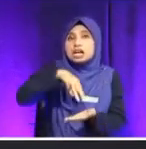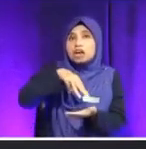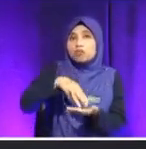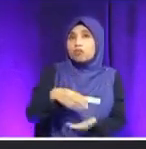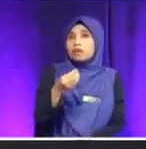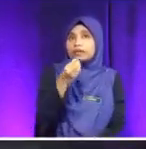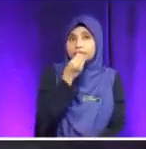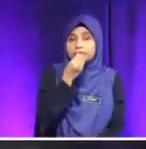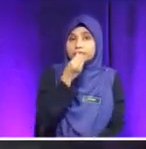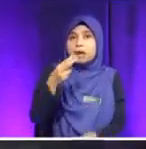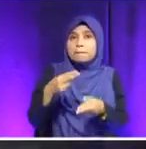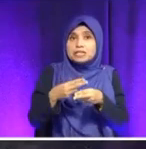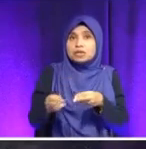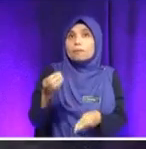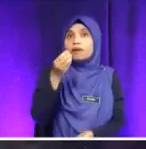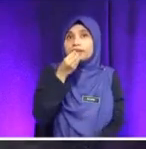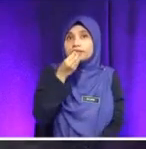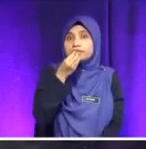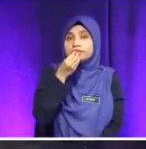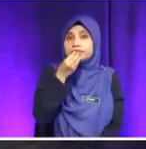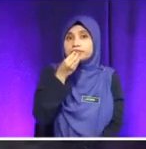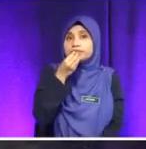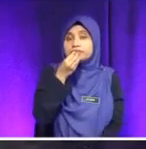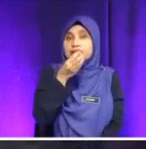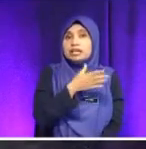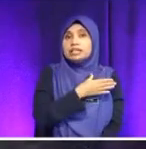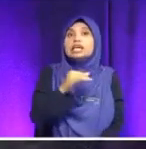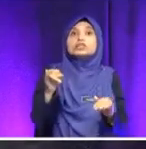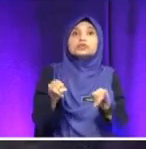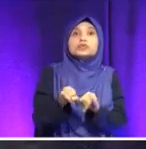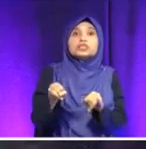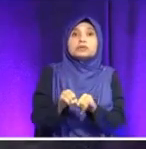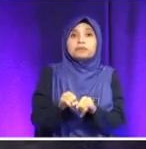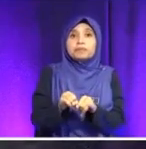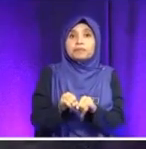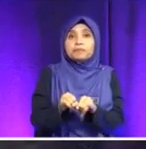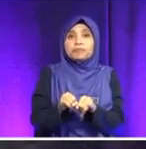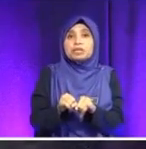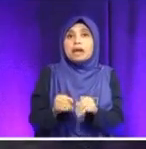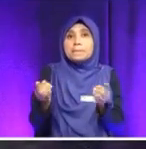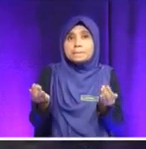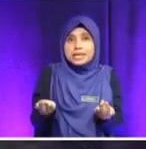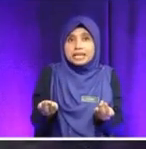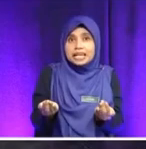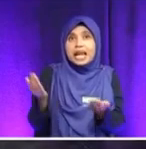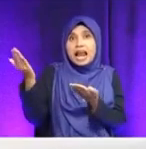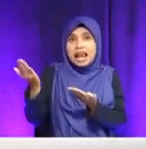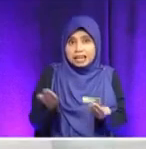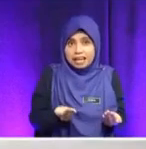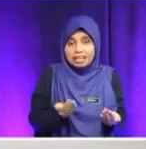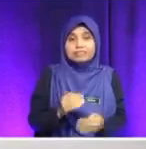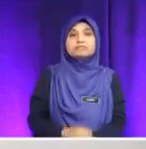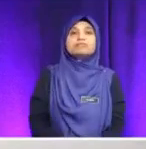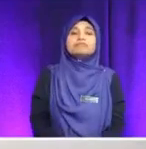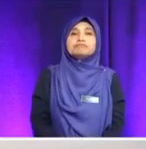makan. Pisau makan. Pisau makan. Dan juga ni apa tadi, cikgu? Piring, piring layan. Piring layan. Okey,